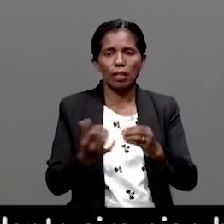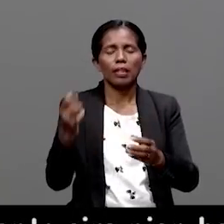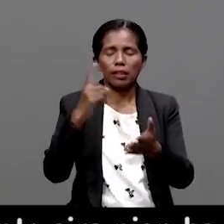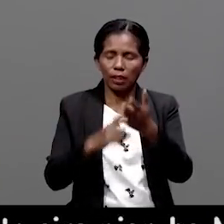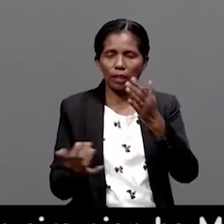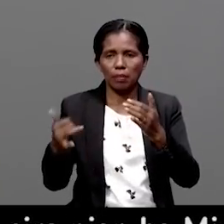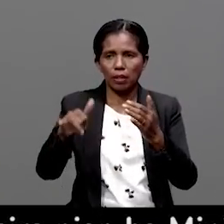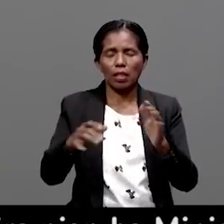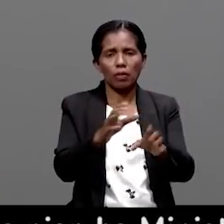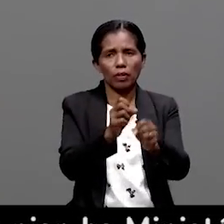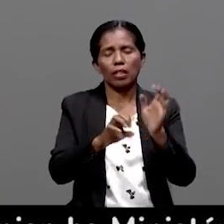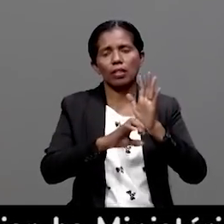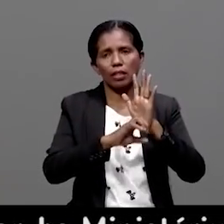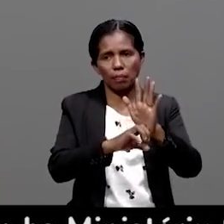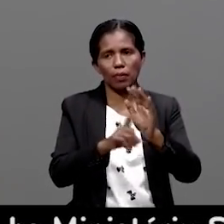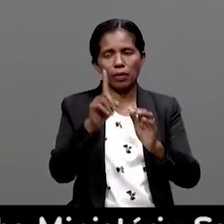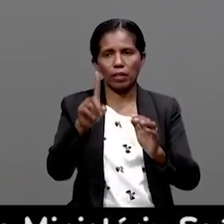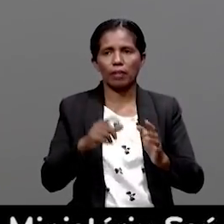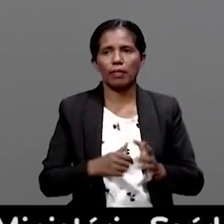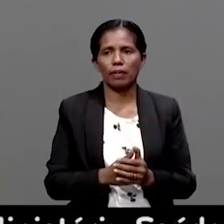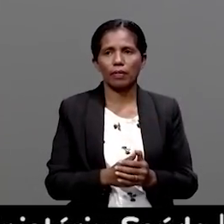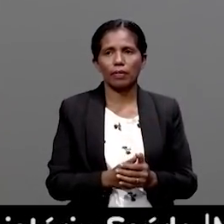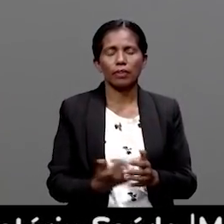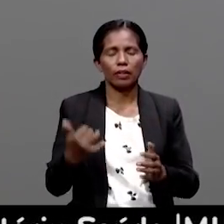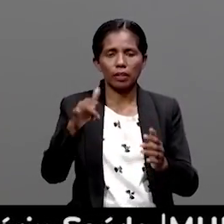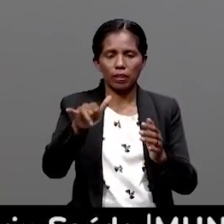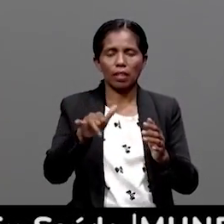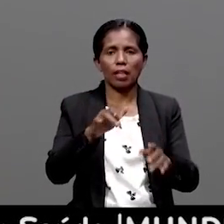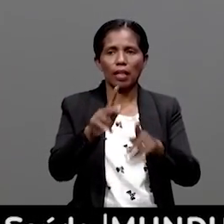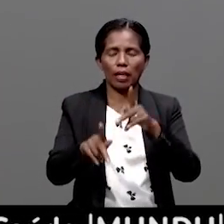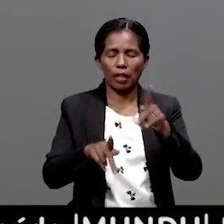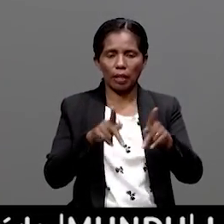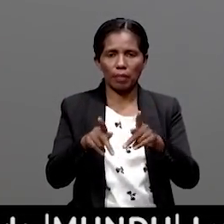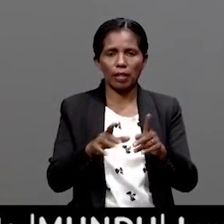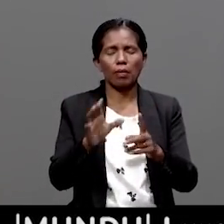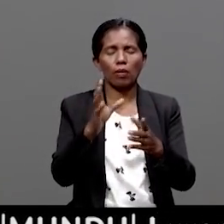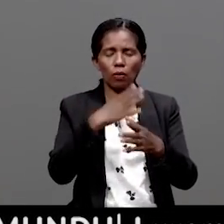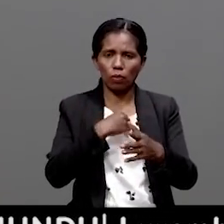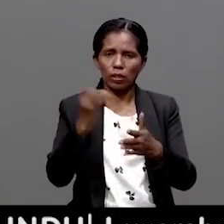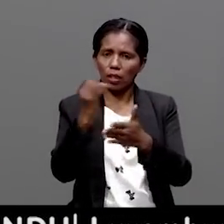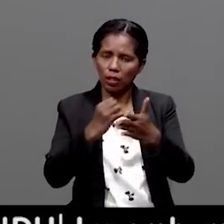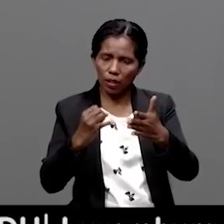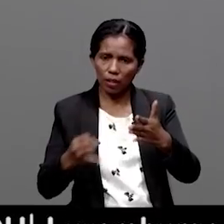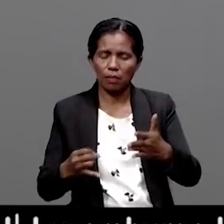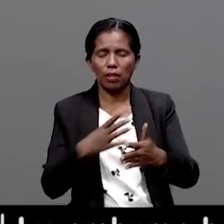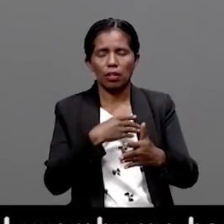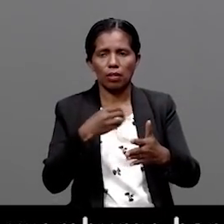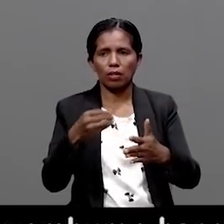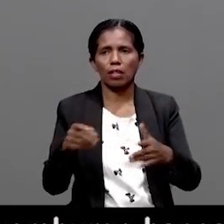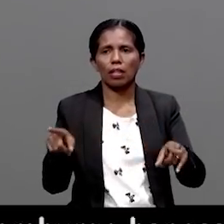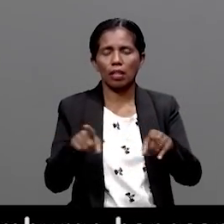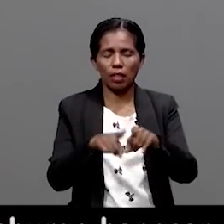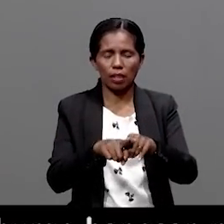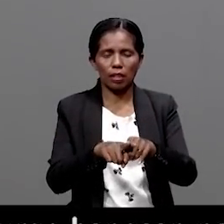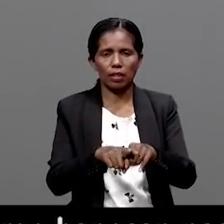hau futi exemplo ida, sira siniman sira, ema be sini ukir, sini jenne, hanya si tni arti